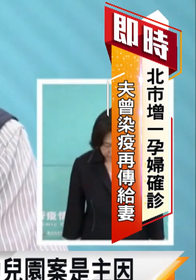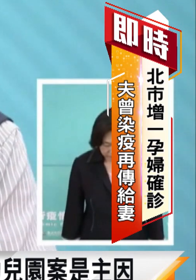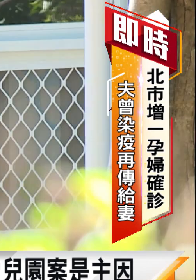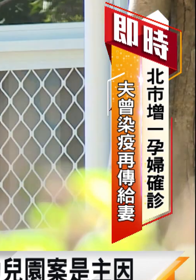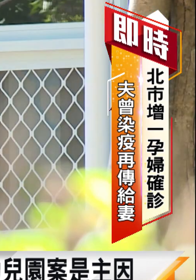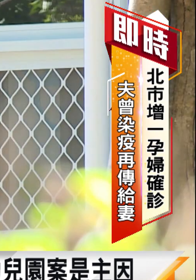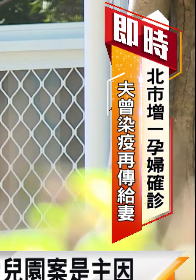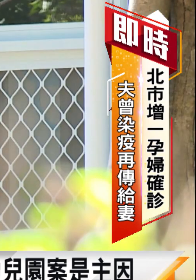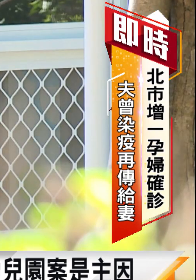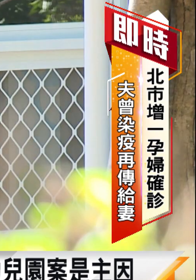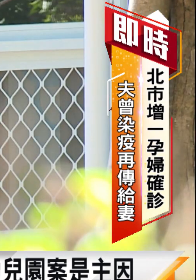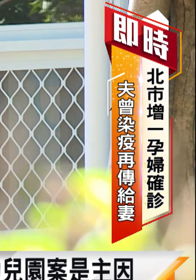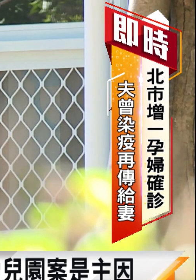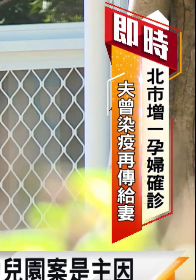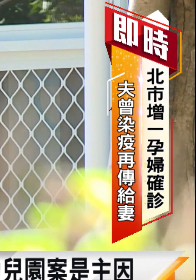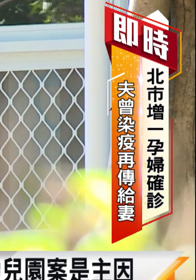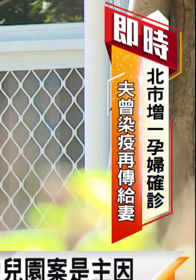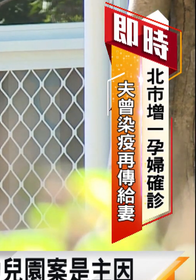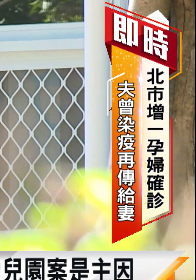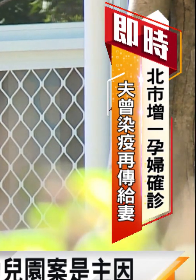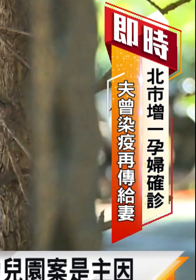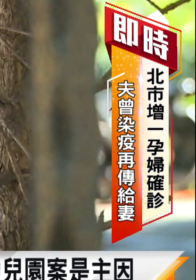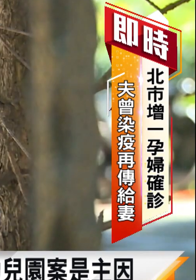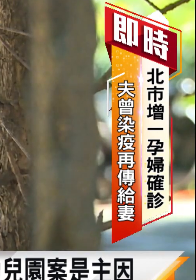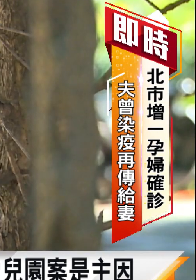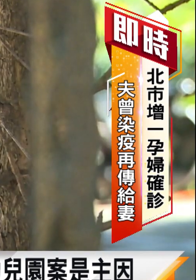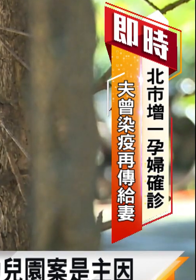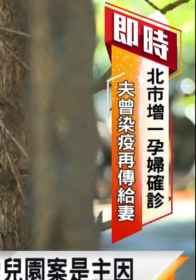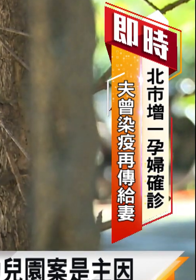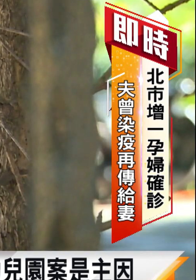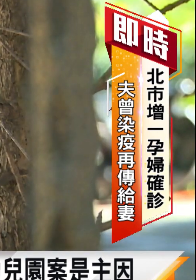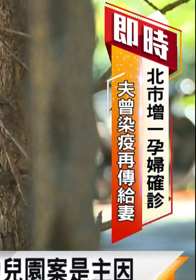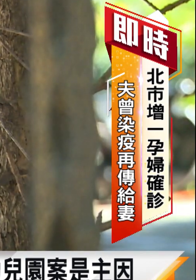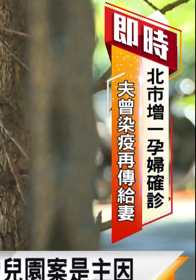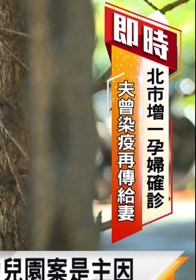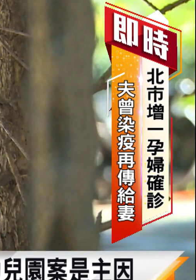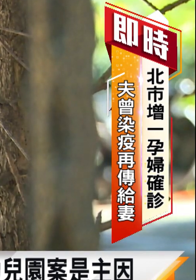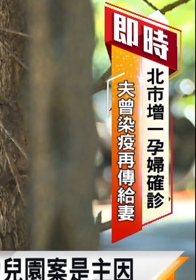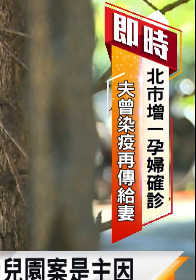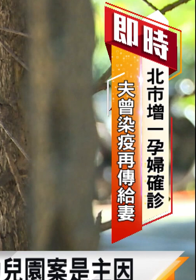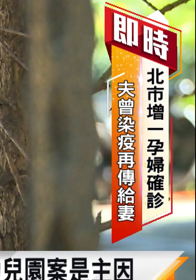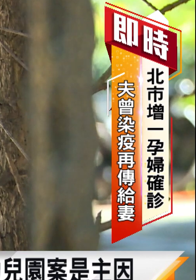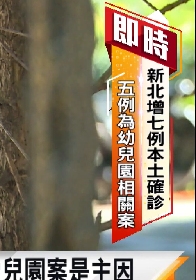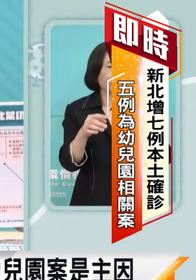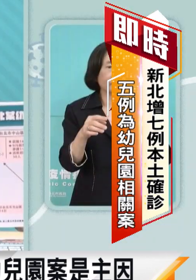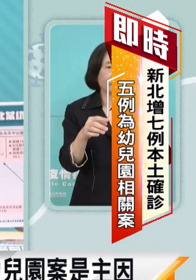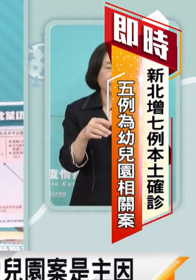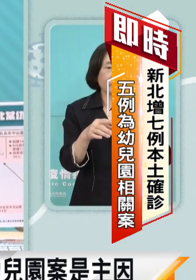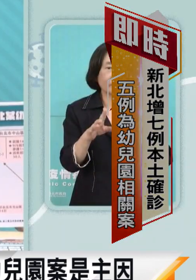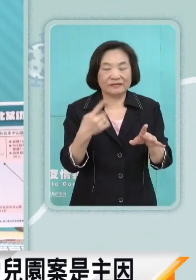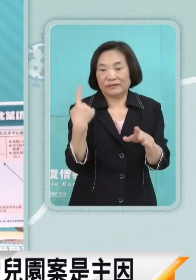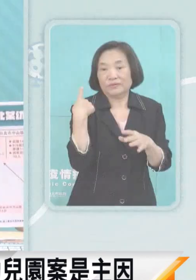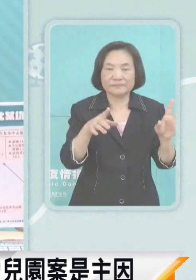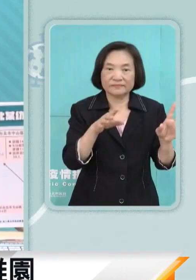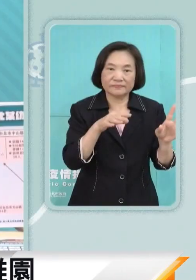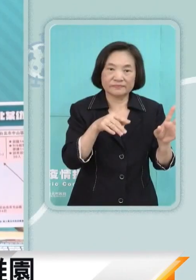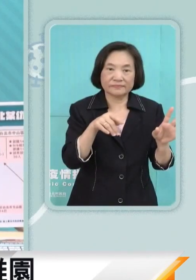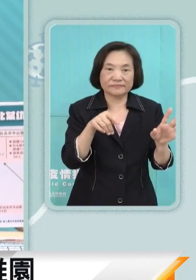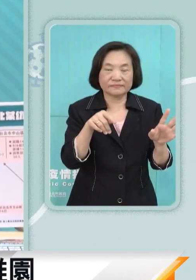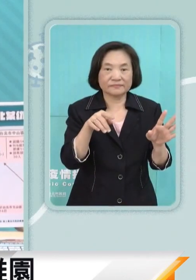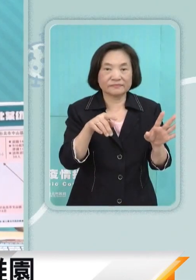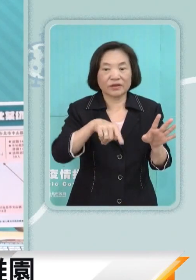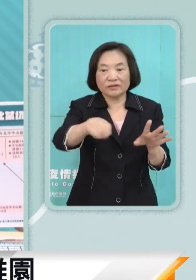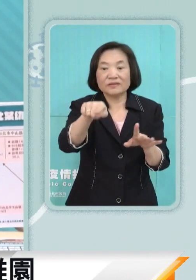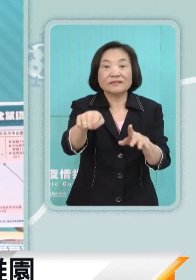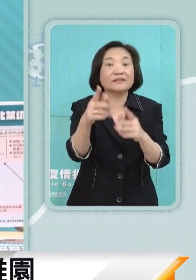就3间幼儿园预防性停课1天，现在再多出2间学校2个班。 昨天是说这个是去那